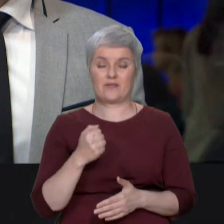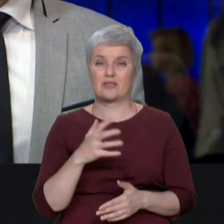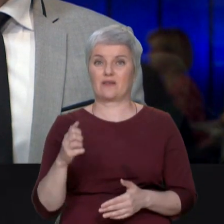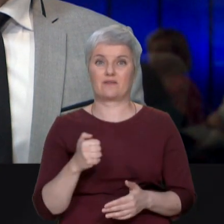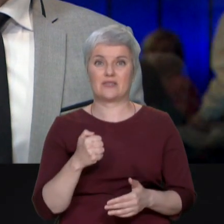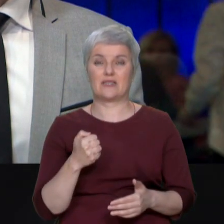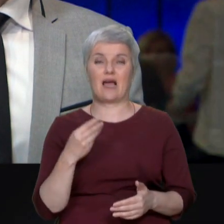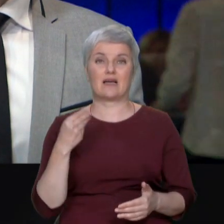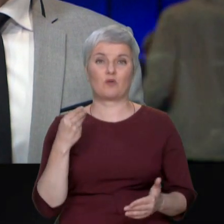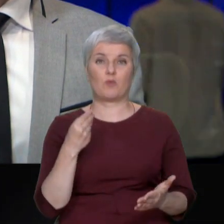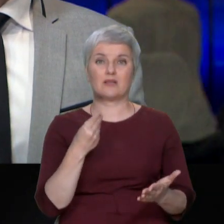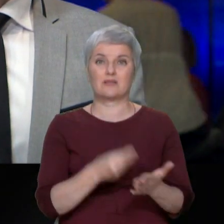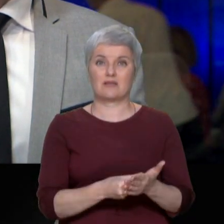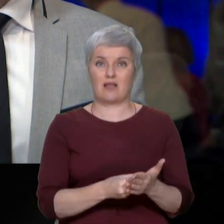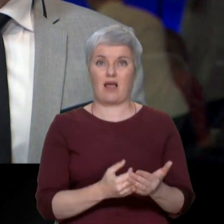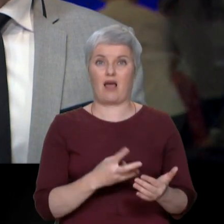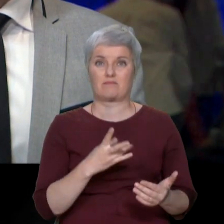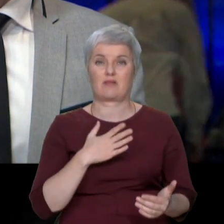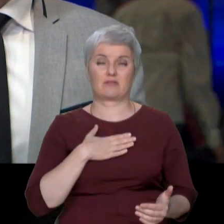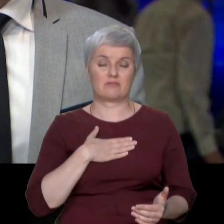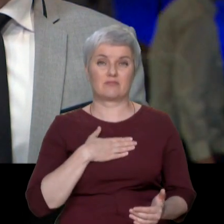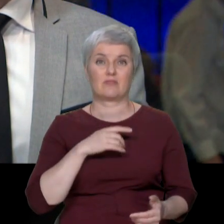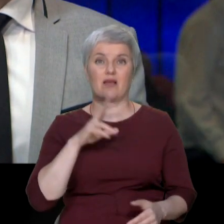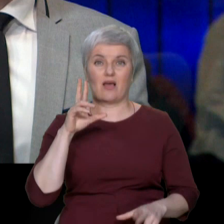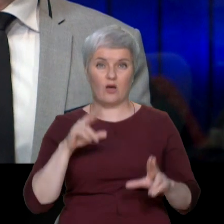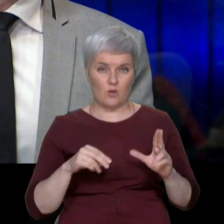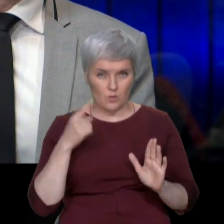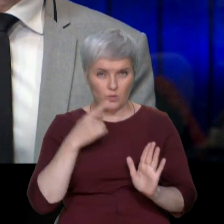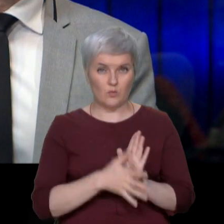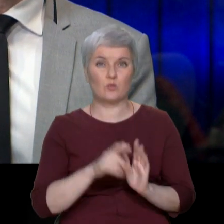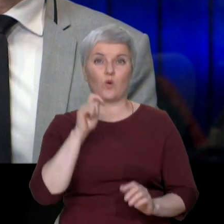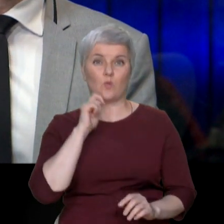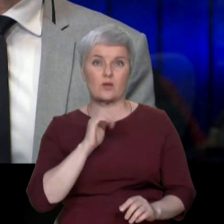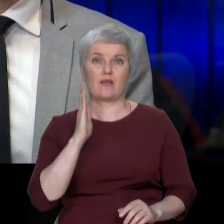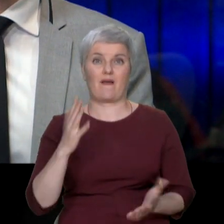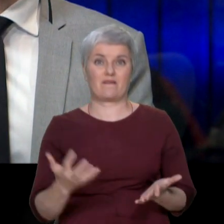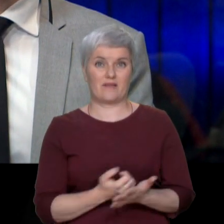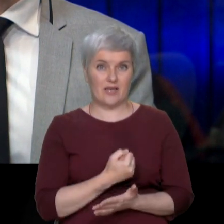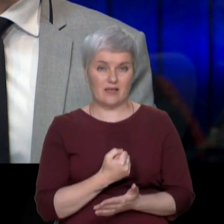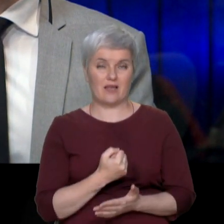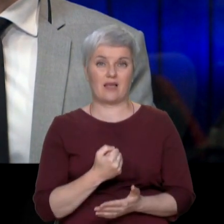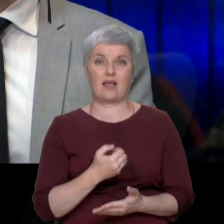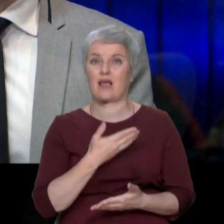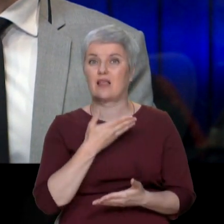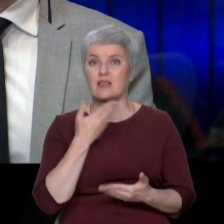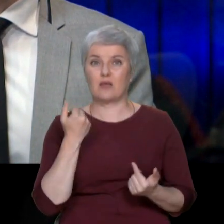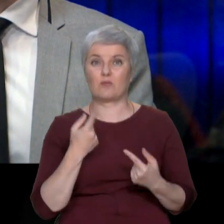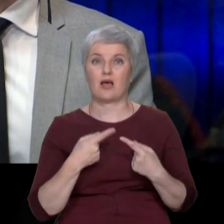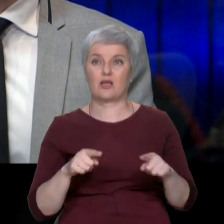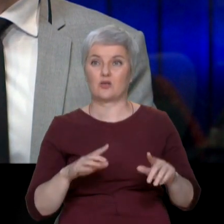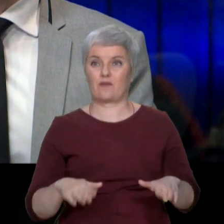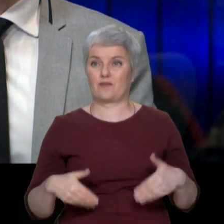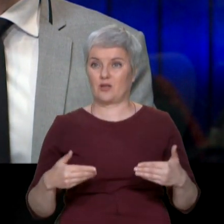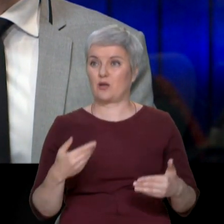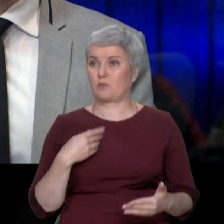всі розуміють, що справді Україна виграє. Грає, вона має це зробити і немає іншого варіанту. І ми